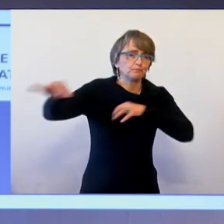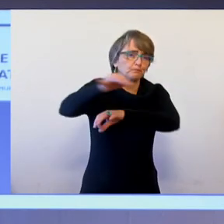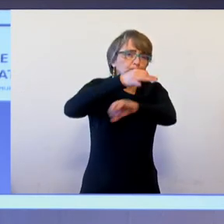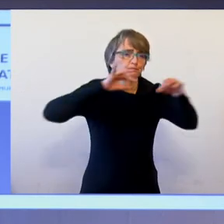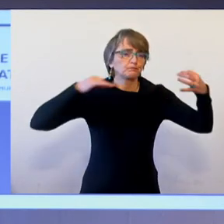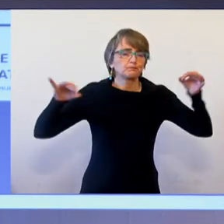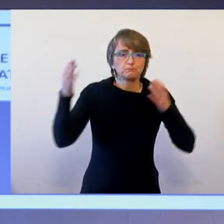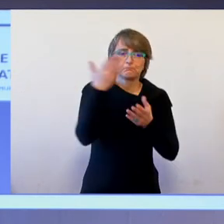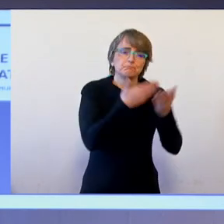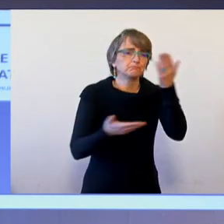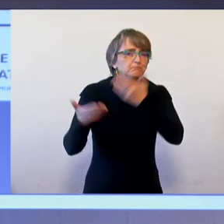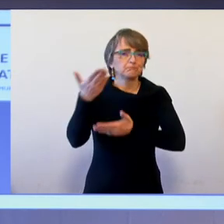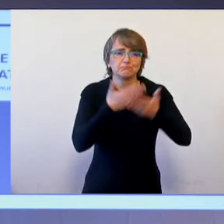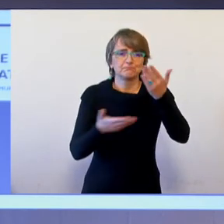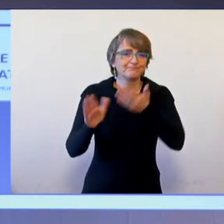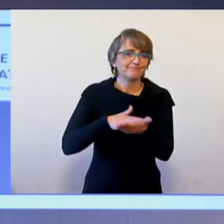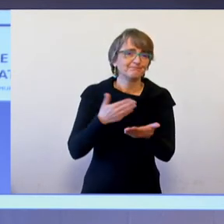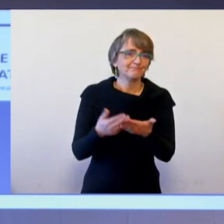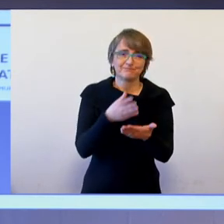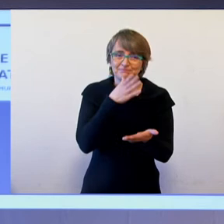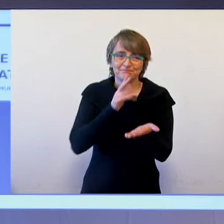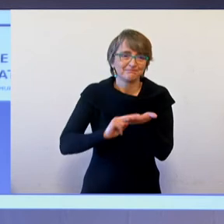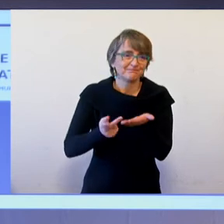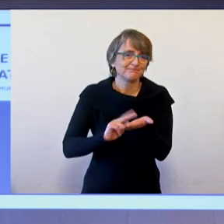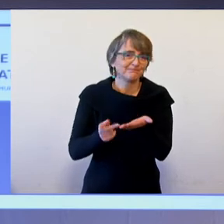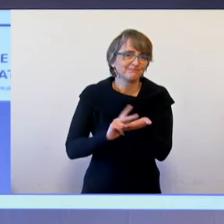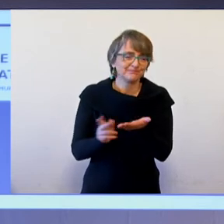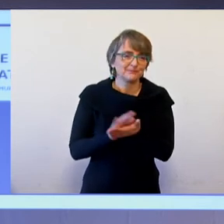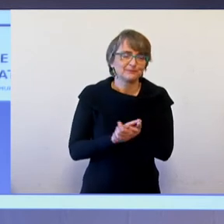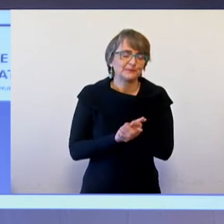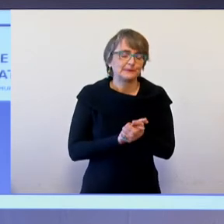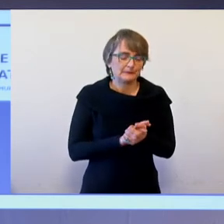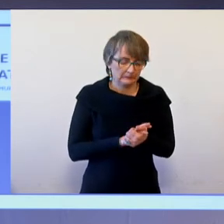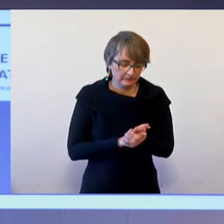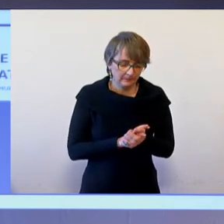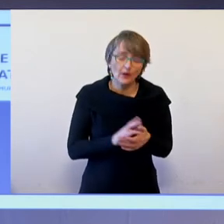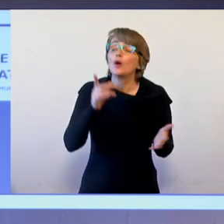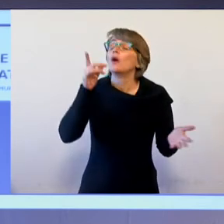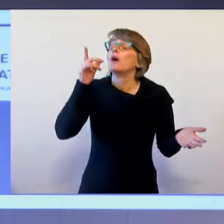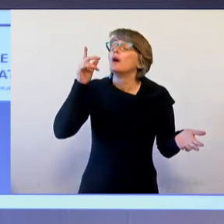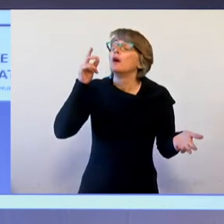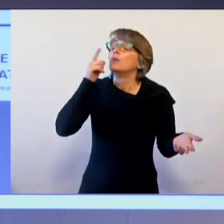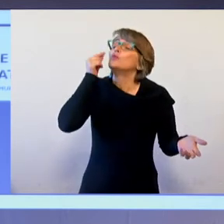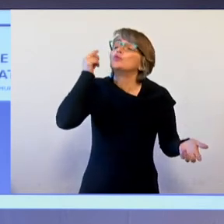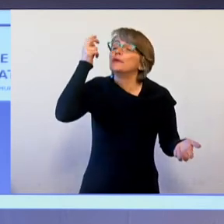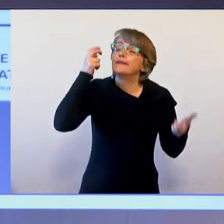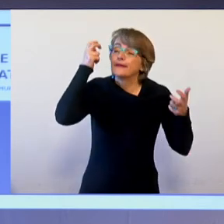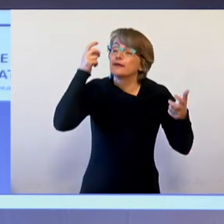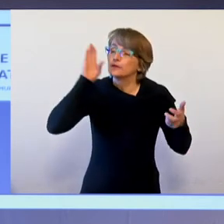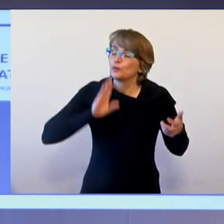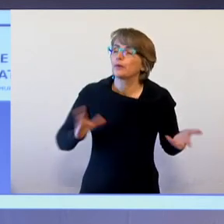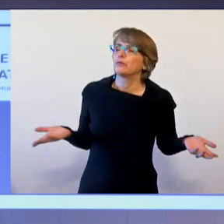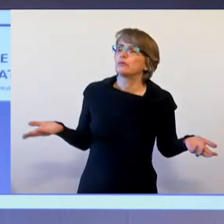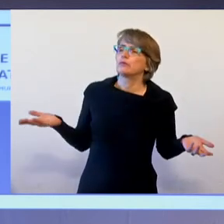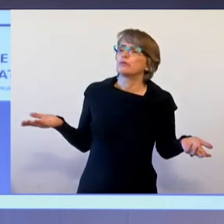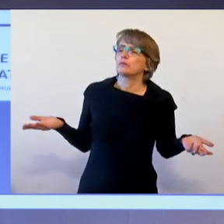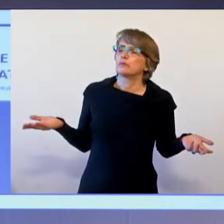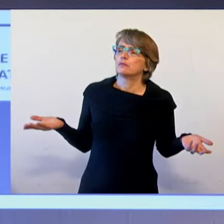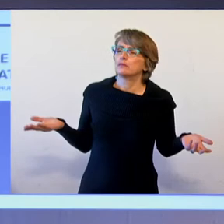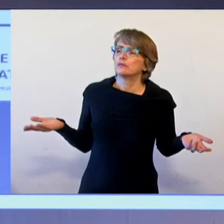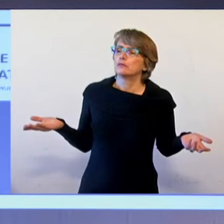Monsieur Lévita. Je ne dis pas n'importe quoi, monsieur Lévita. Monsieur Lévita, s'il vous plaît.